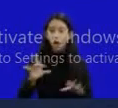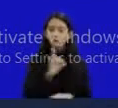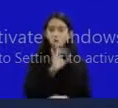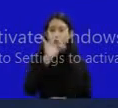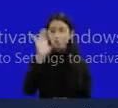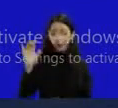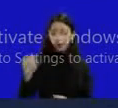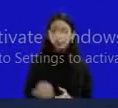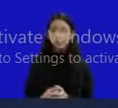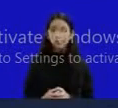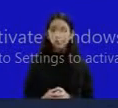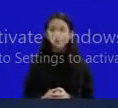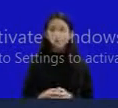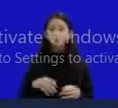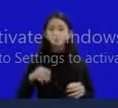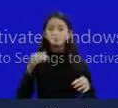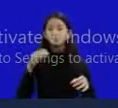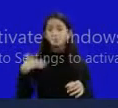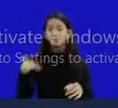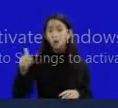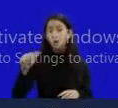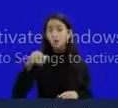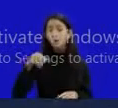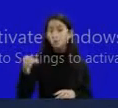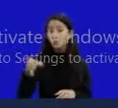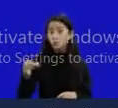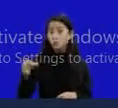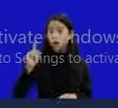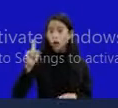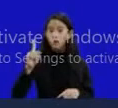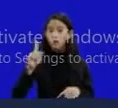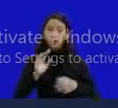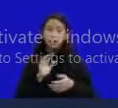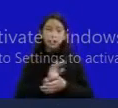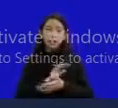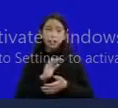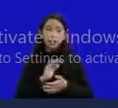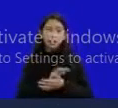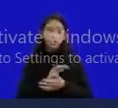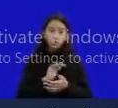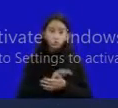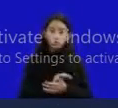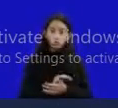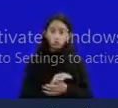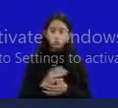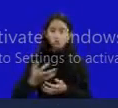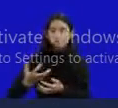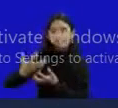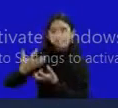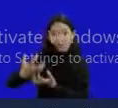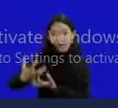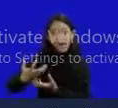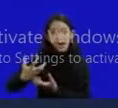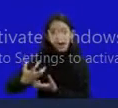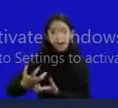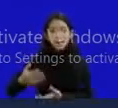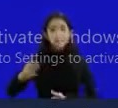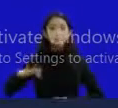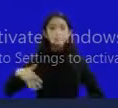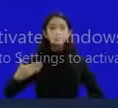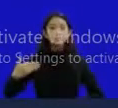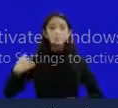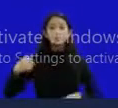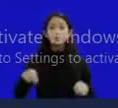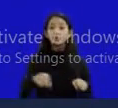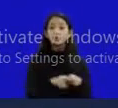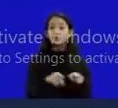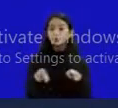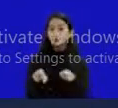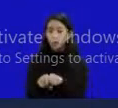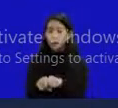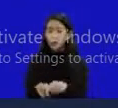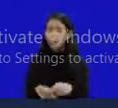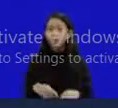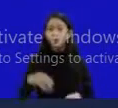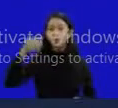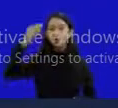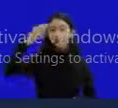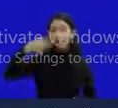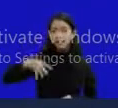dan lainnya bisa di dalam kotanya ada kasus-kasus infeksi yang sangat berat tapi bisa juga ada